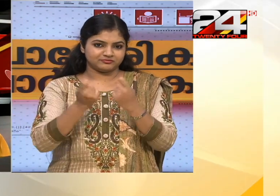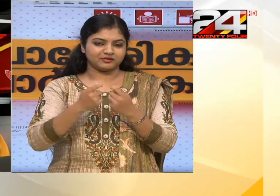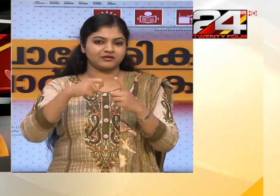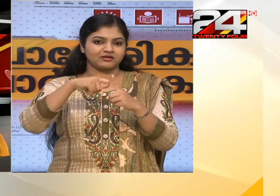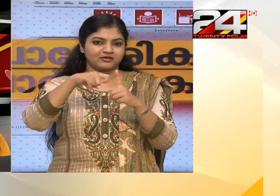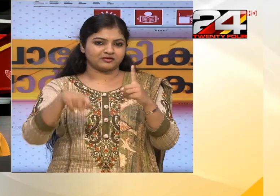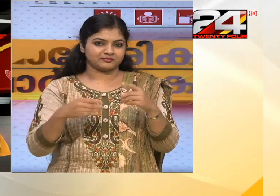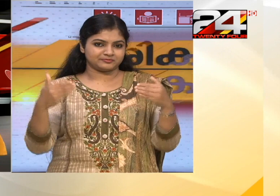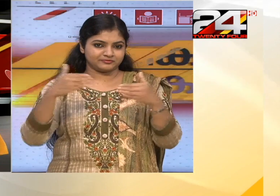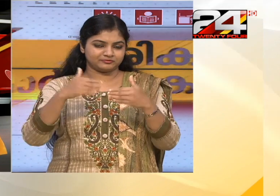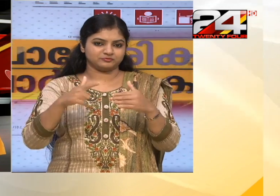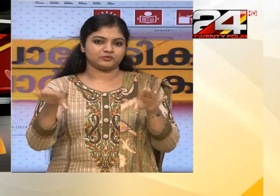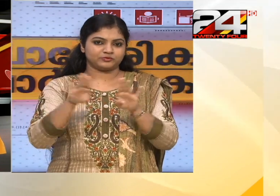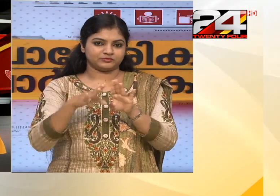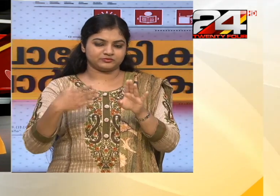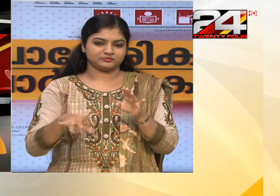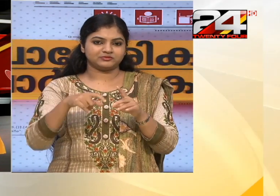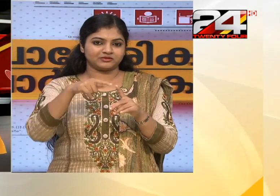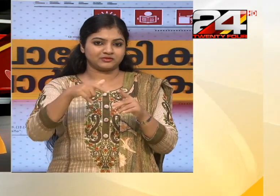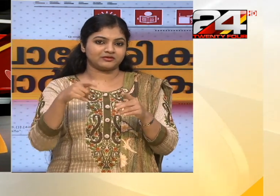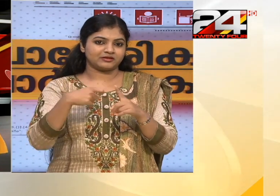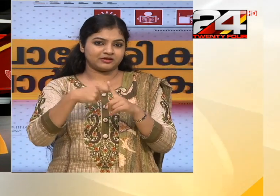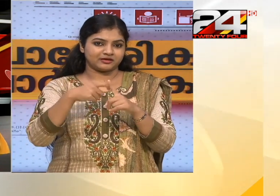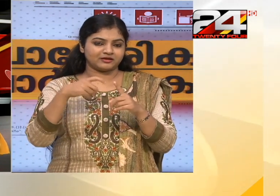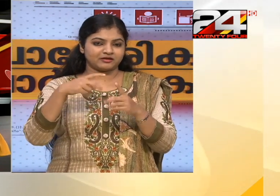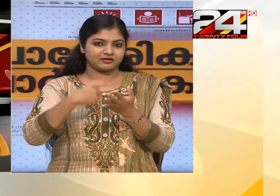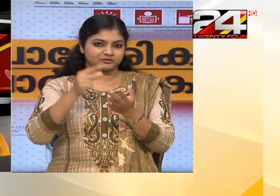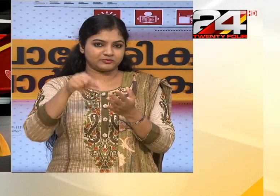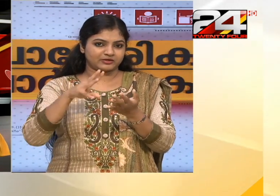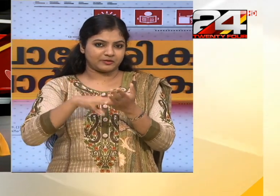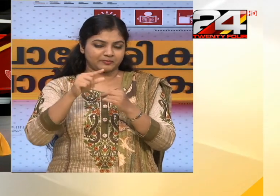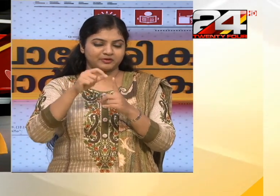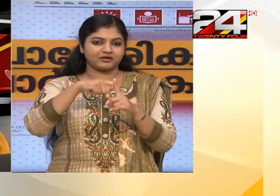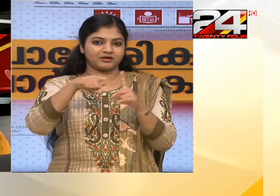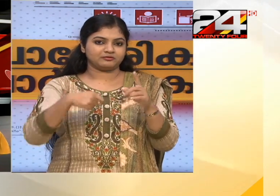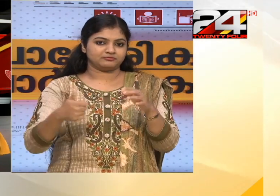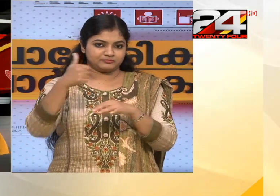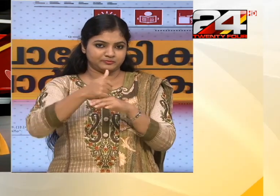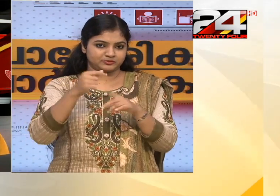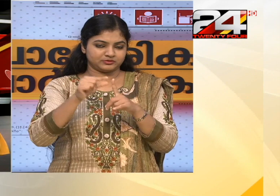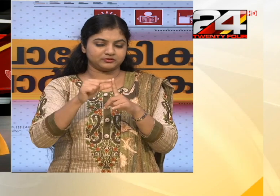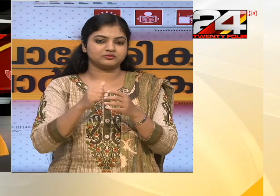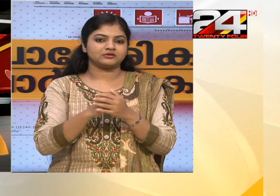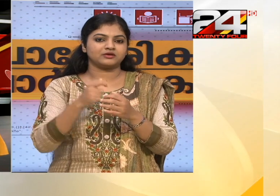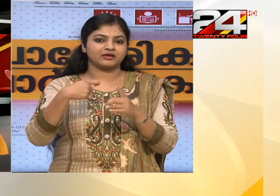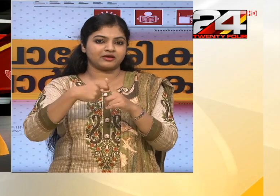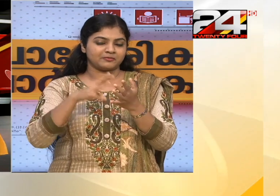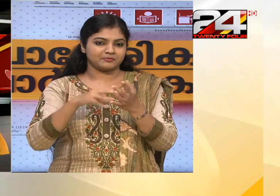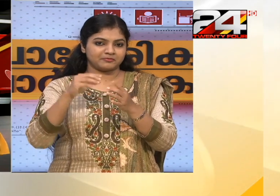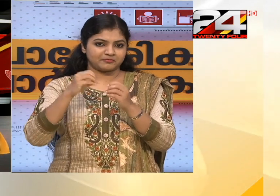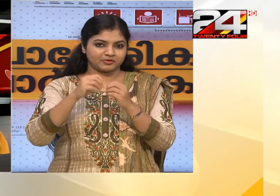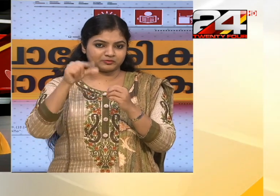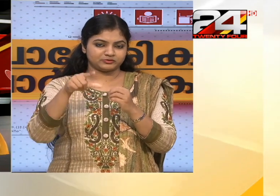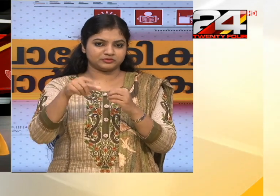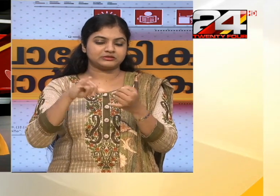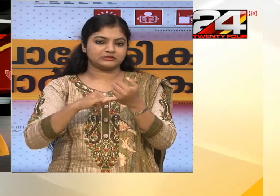സമ്മേളനത്തിന് കൊടിയിറങ്ങി. സമ്മേളനത്തിൽ കെ കെ രാഗേഷ് എം പിയെ കർഷക സംഘം സംസ്ഥാന പ്രസിഡന്റായും കെ എൻ ബാലഗോപാലിനെ സംസ്ഥാന സെക്രട്ടറിയായും തെരഞ്ഞെടുത്തു.